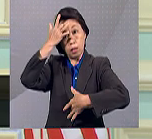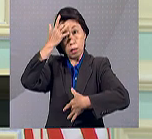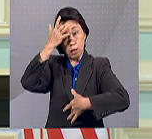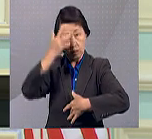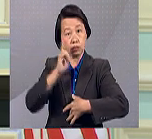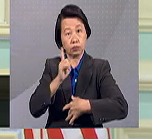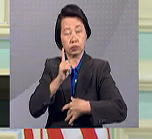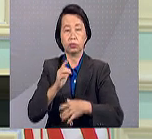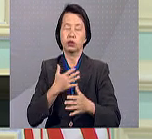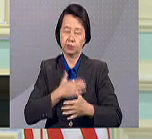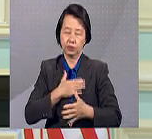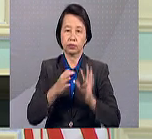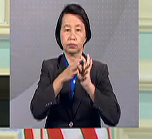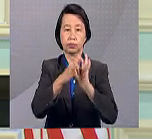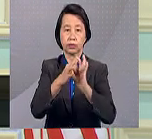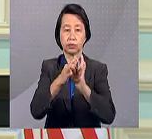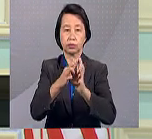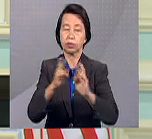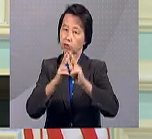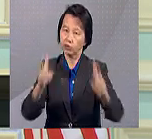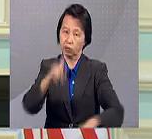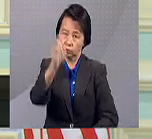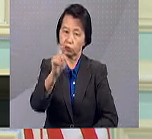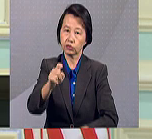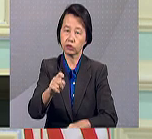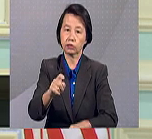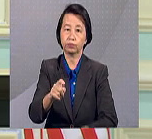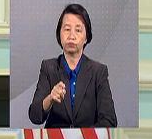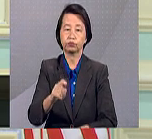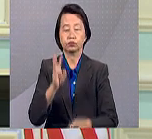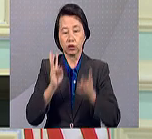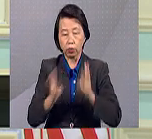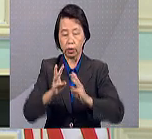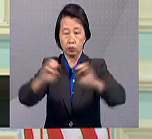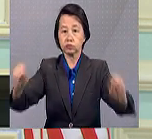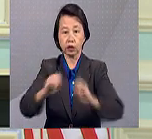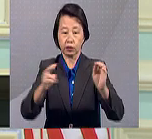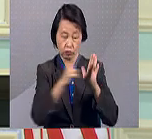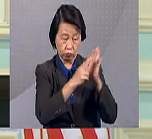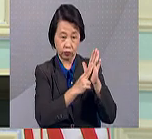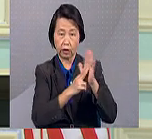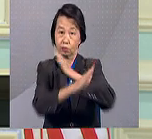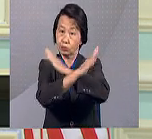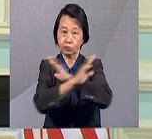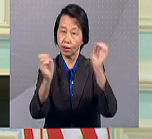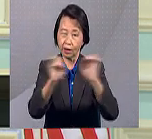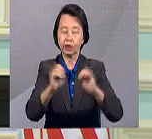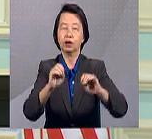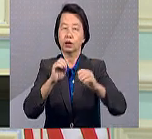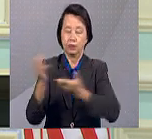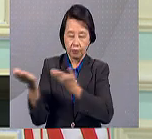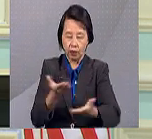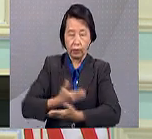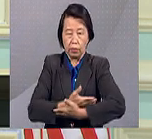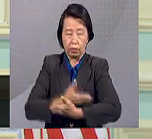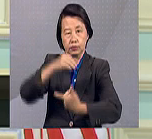Jadi kerjasama ini amat diperlukan. Walaupun tidak ada undang-undang yang melarang membawa